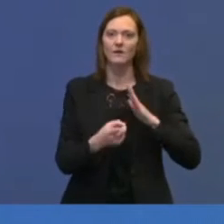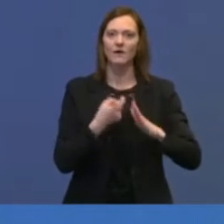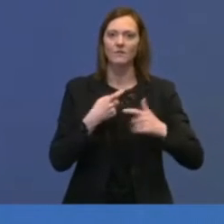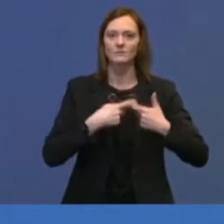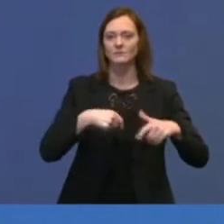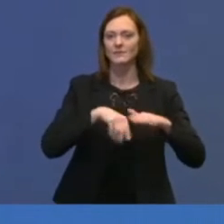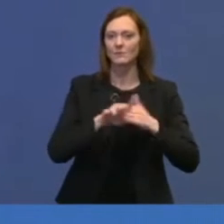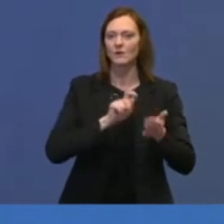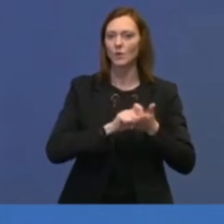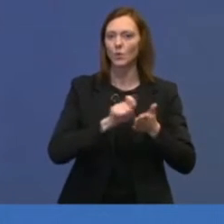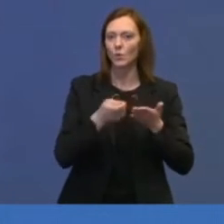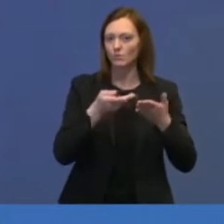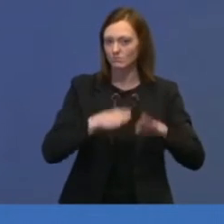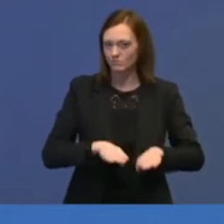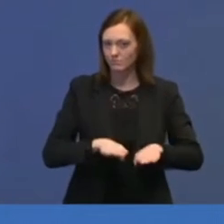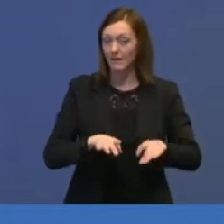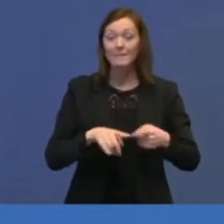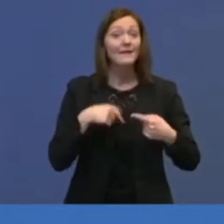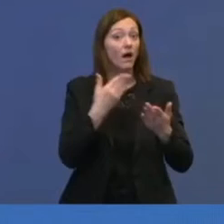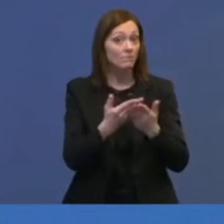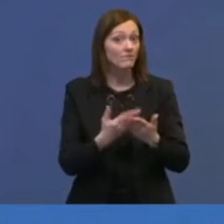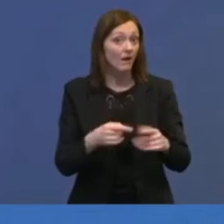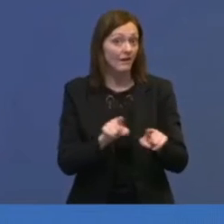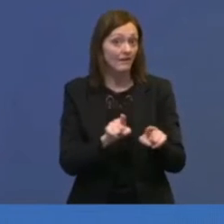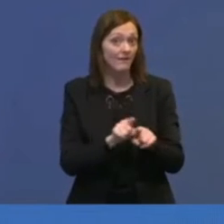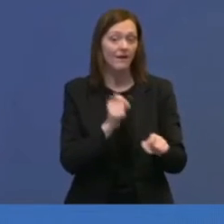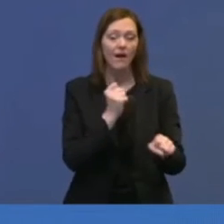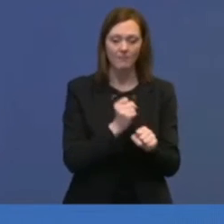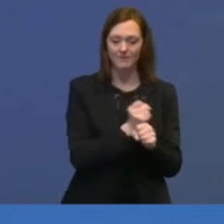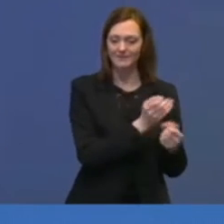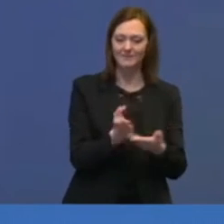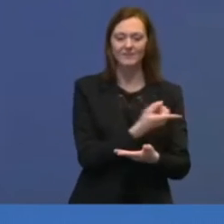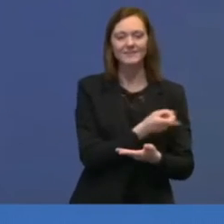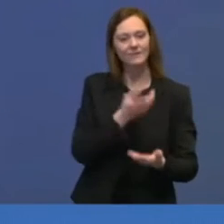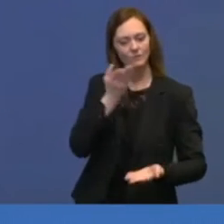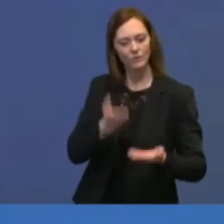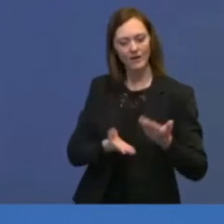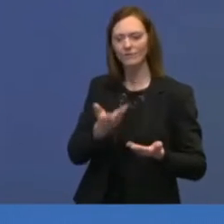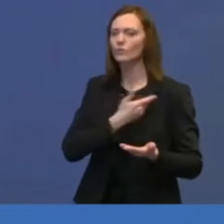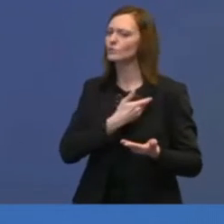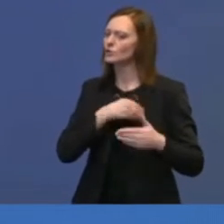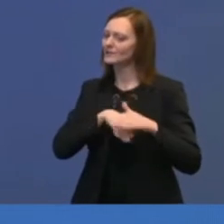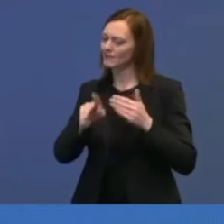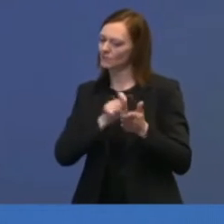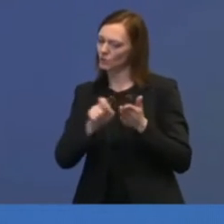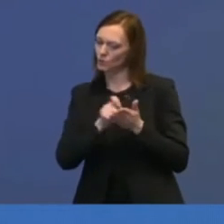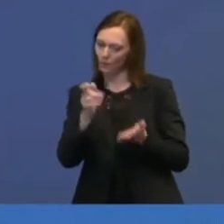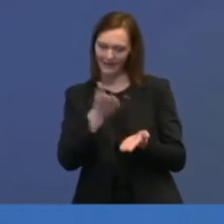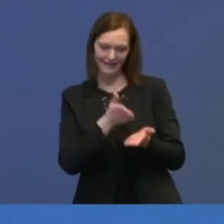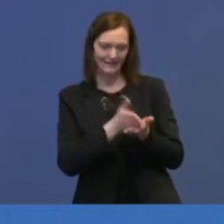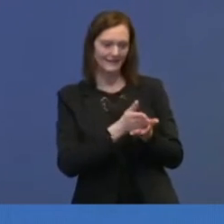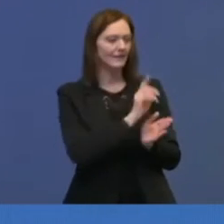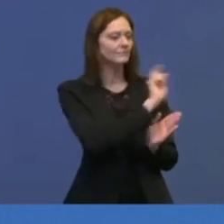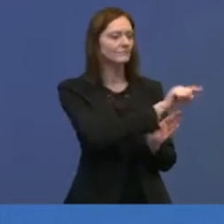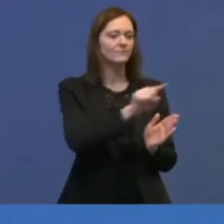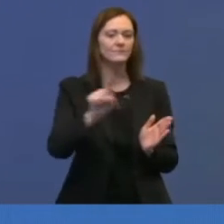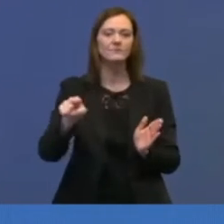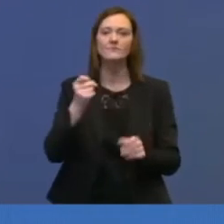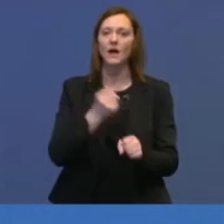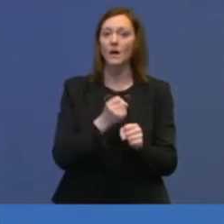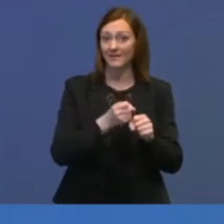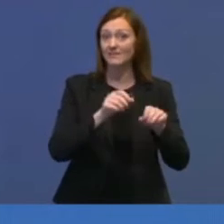sardiga guri ku shaqayinta lakin waxa no kutalina naa in shaqa bihya yaashu kaffe karan heerka guri ku shaqayinta ee kuhabon qobta shaqada.